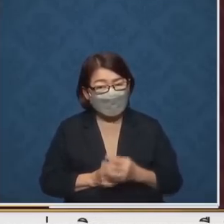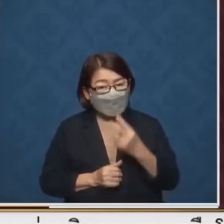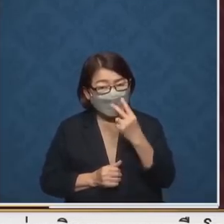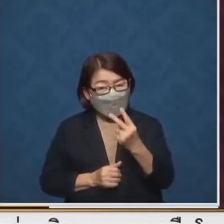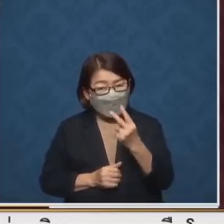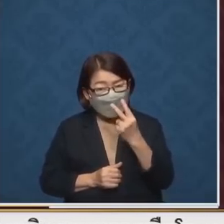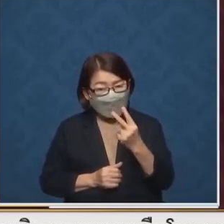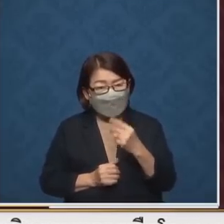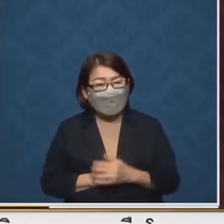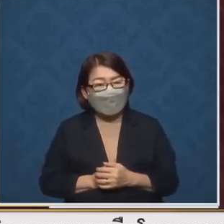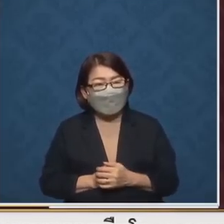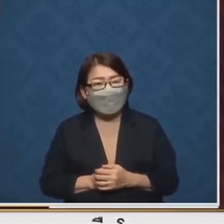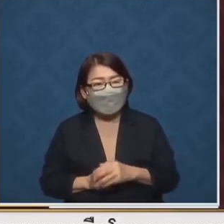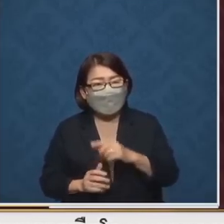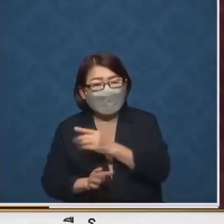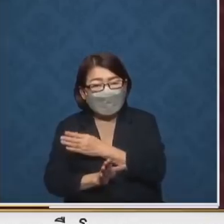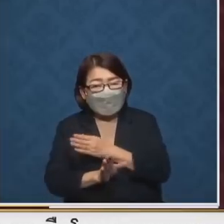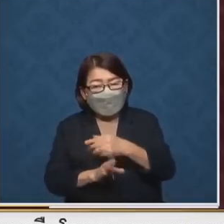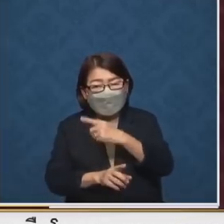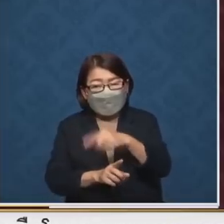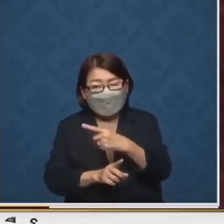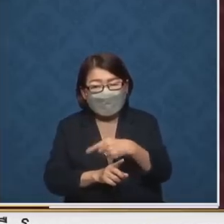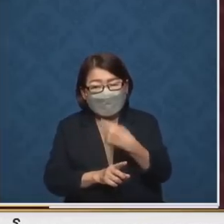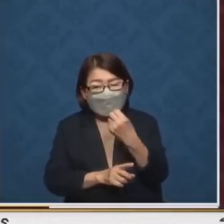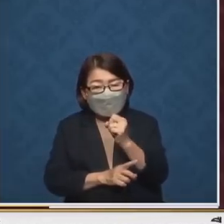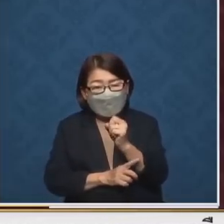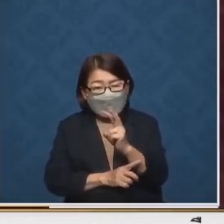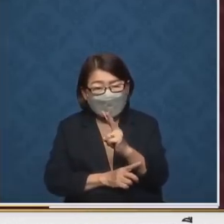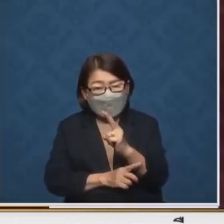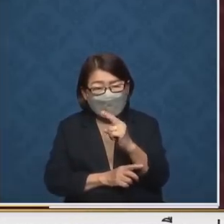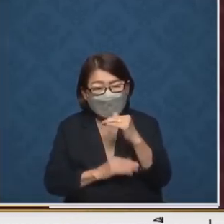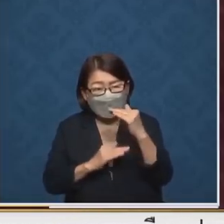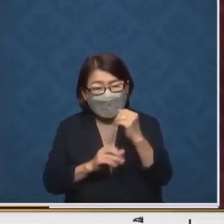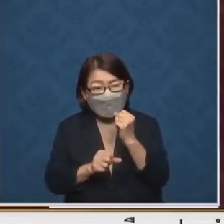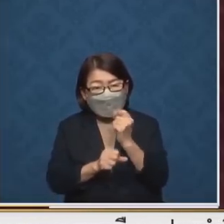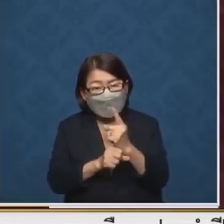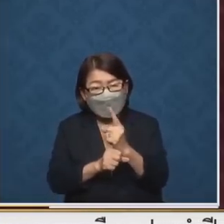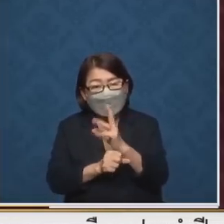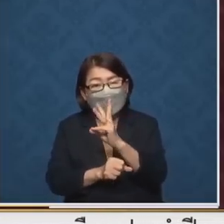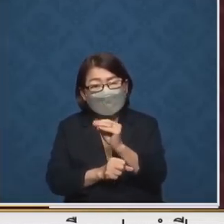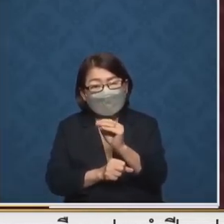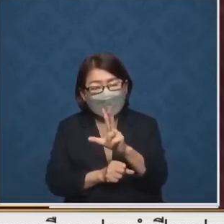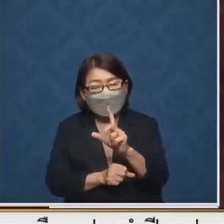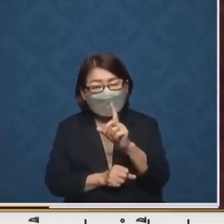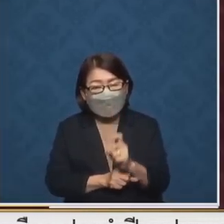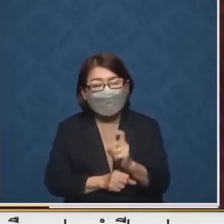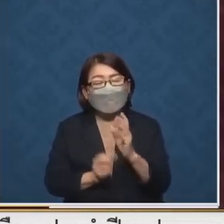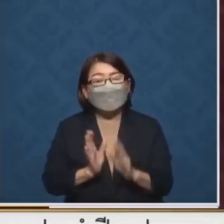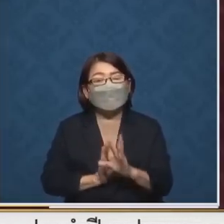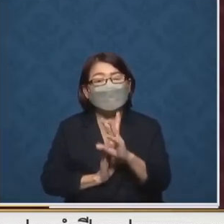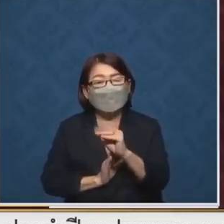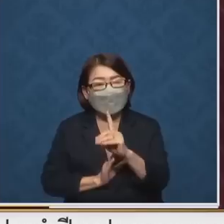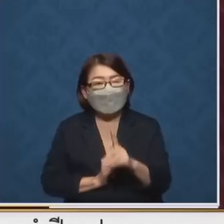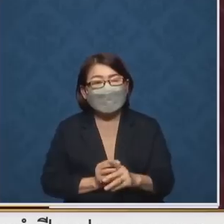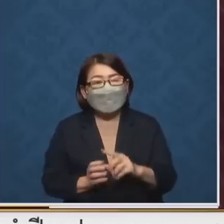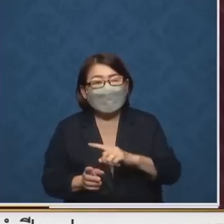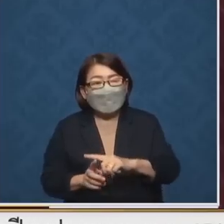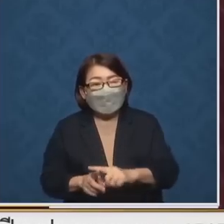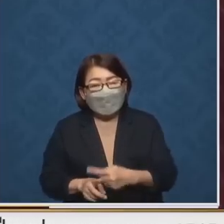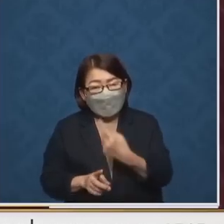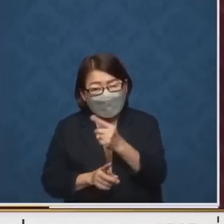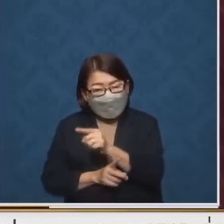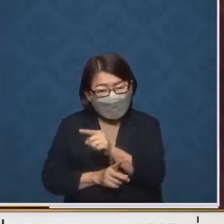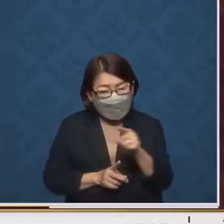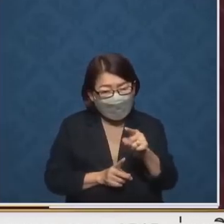ๆ นะครับ12 เดือน 63 เราเสียชีวต 61 คนแต่ปากฏวากราคมถึงสิงค้าคม